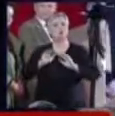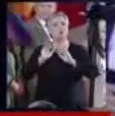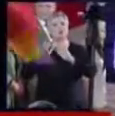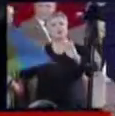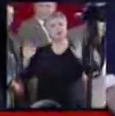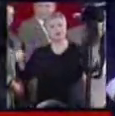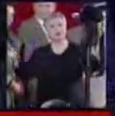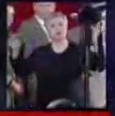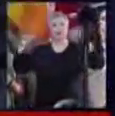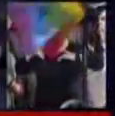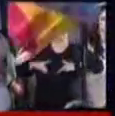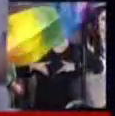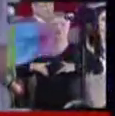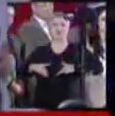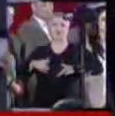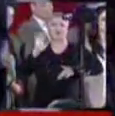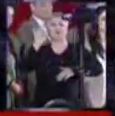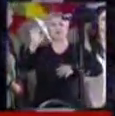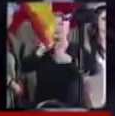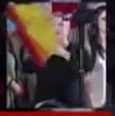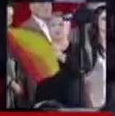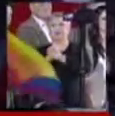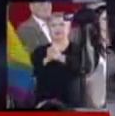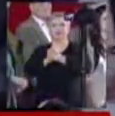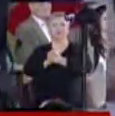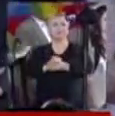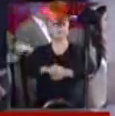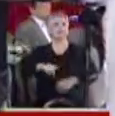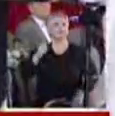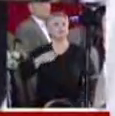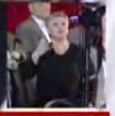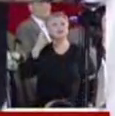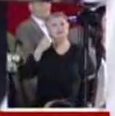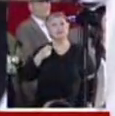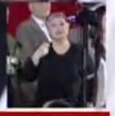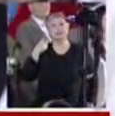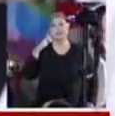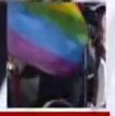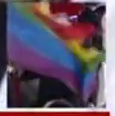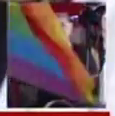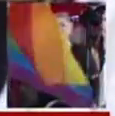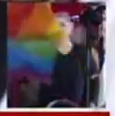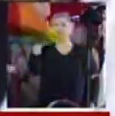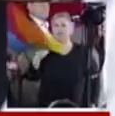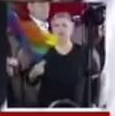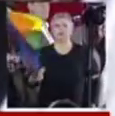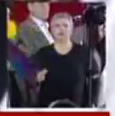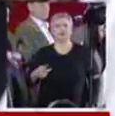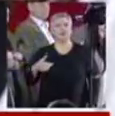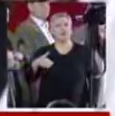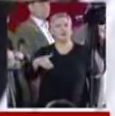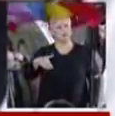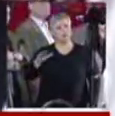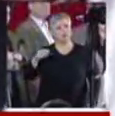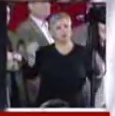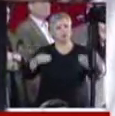πλατιάς συσπείρωσης και είναι στους 42 υποψήφιους που θα διεκδικήσουν τη συμμετοχή στο νέο